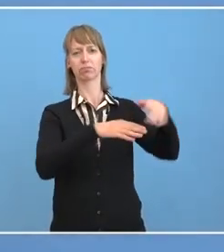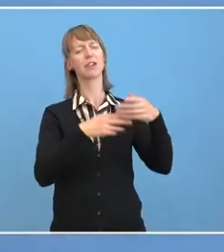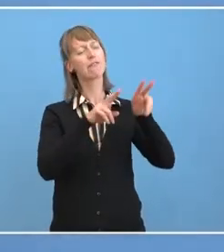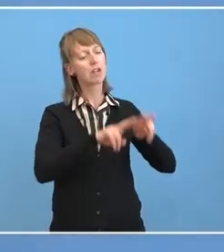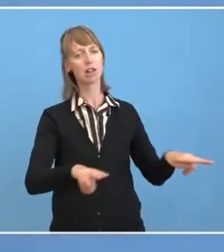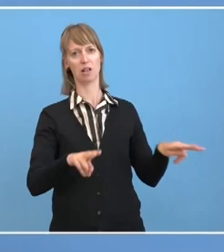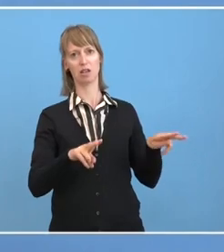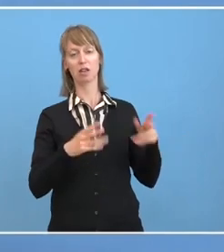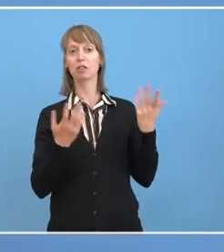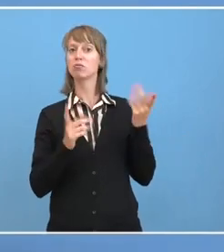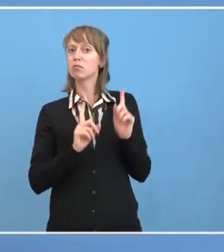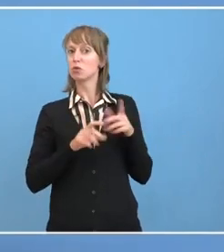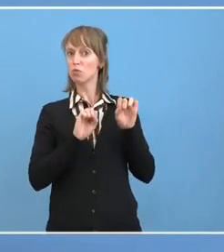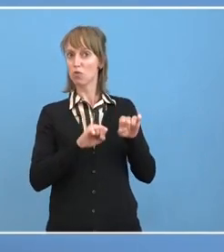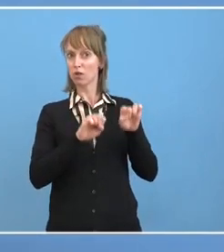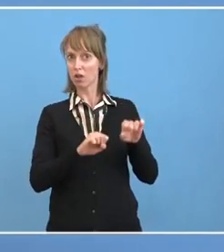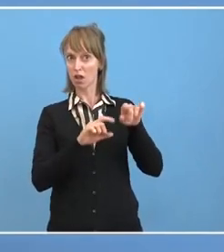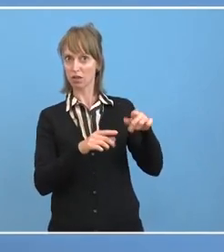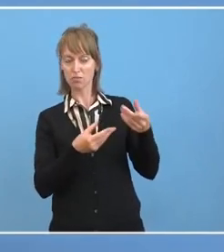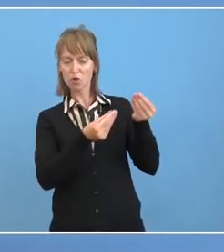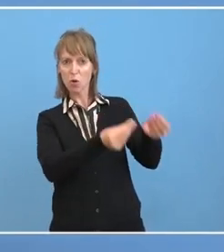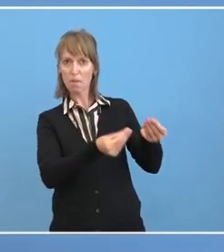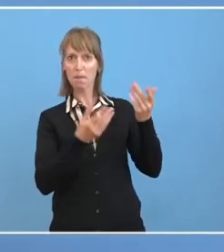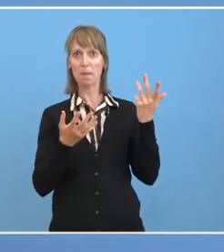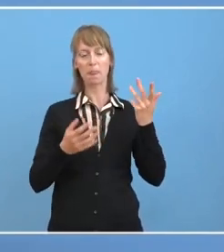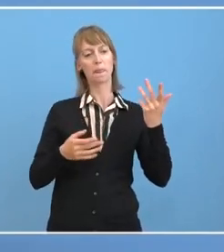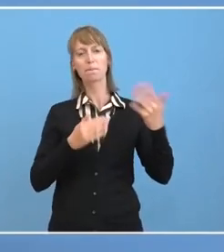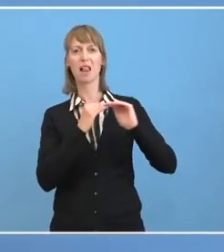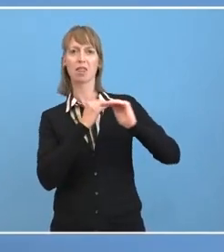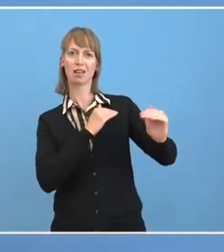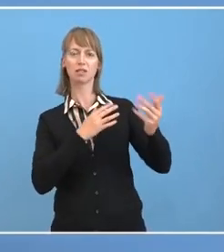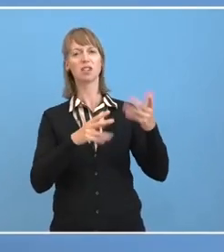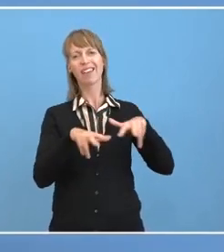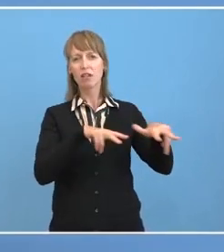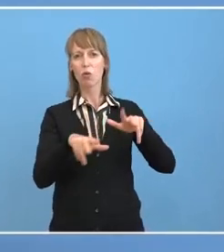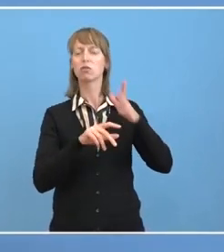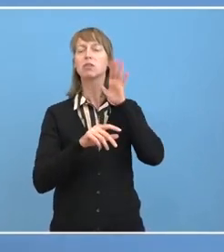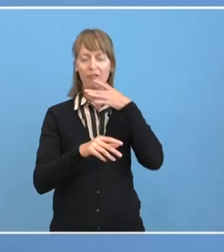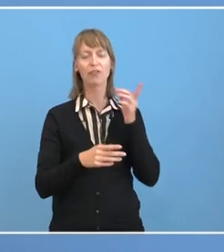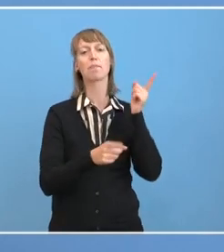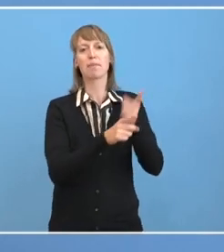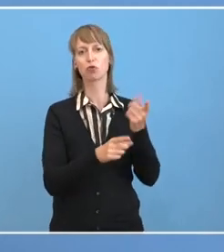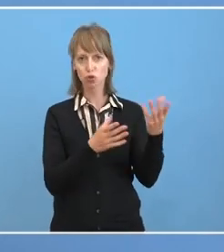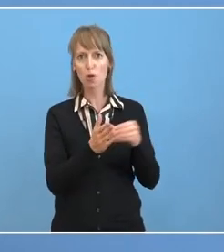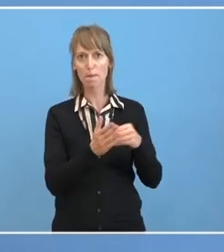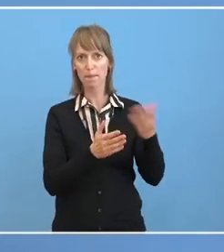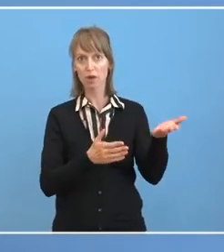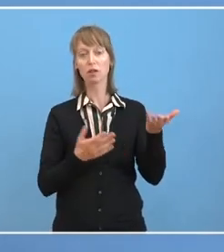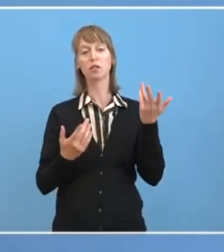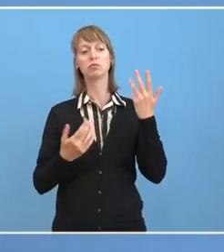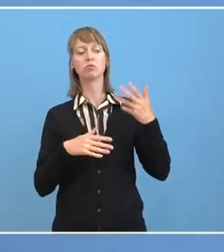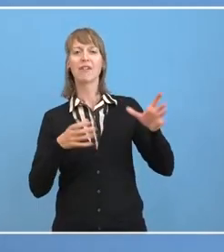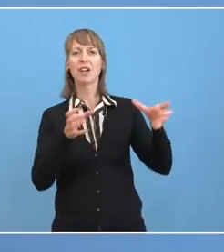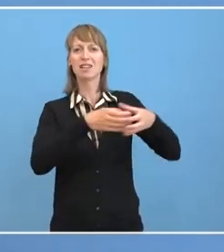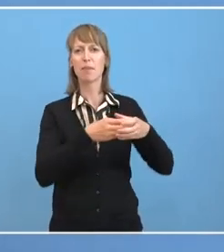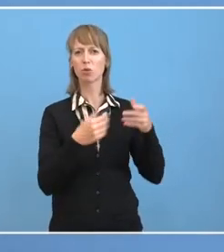haben, die Geschicke ihres Landes mitzubestimmen und die Behörden sind aufgerufen, die Rechte auf Meinungs- und Versammlungsfreiheit zu